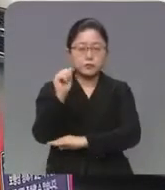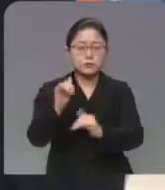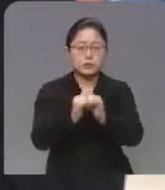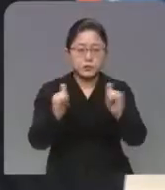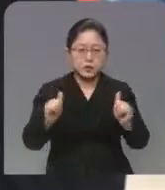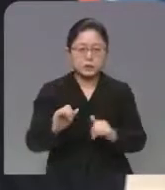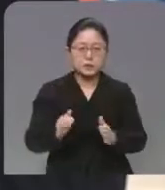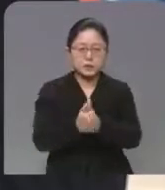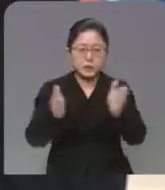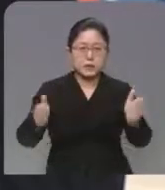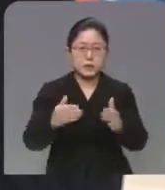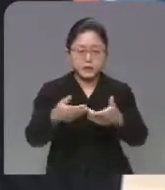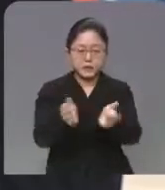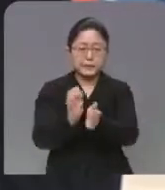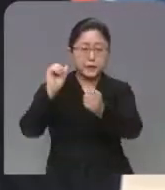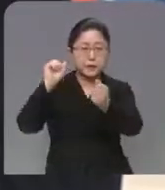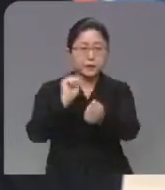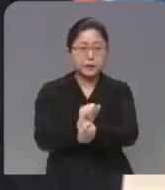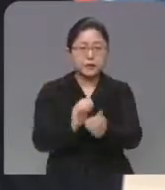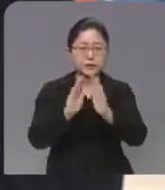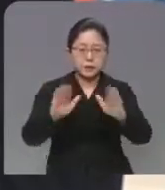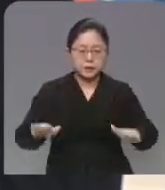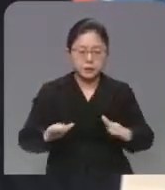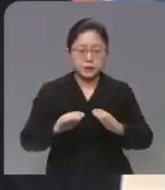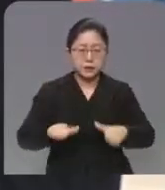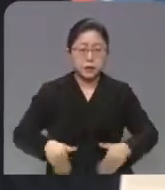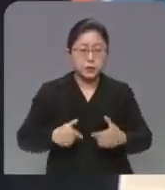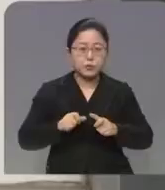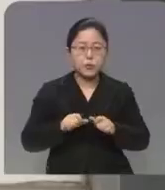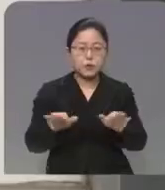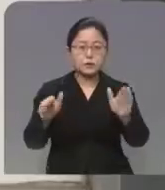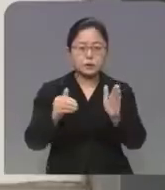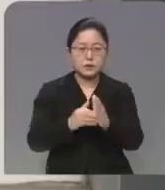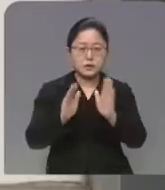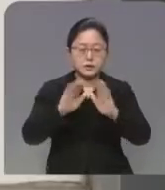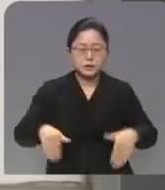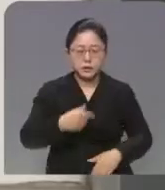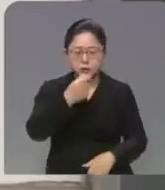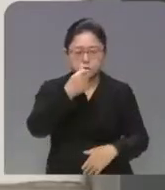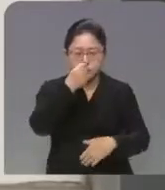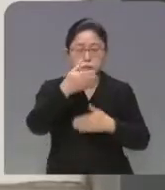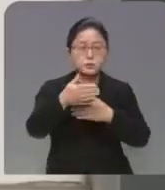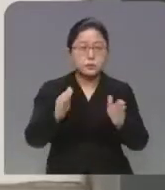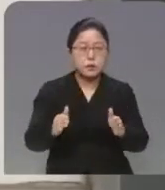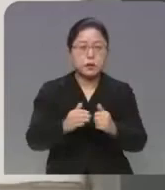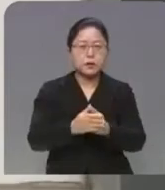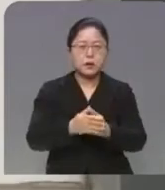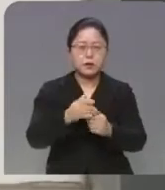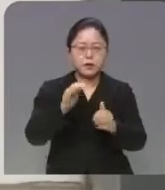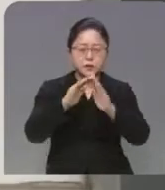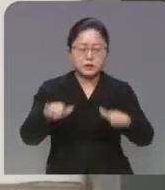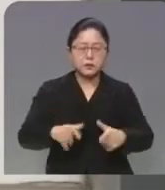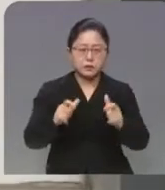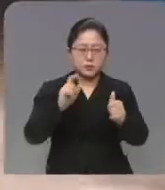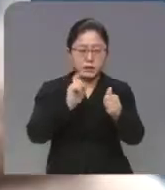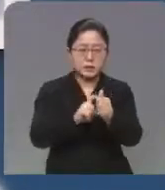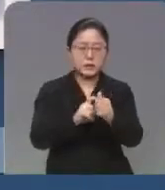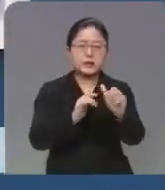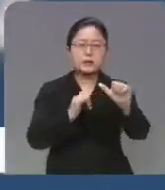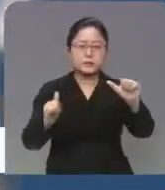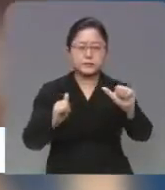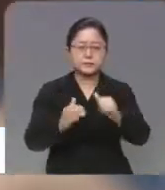시작된 광주의 집단 감염은 전남으로까지 번졌습니다. 광주 유흥업소 발 전남 지역 확진자는 지금까지